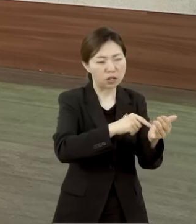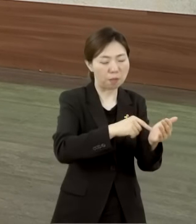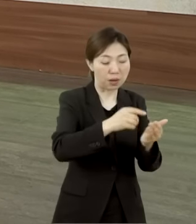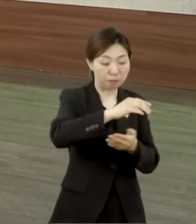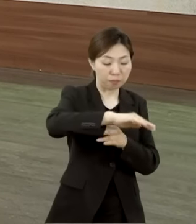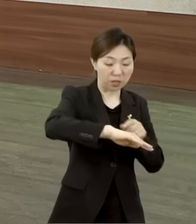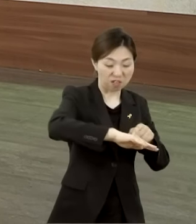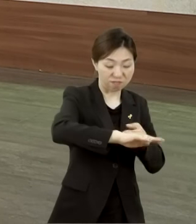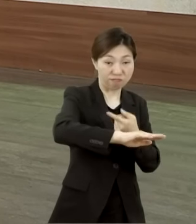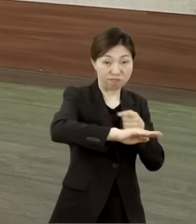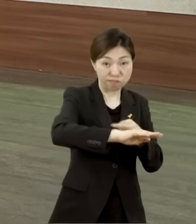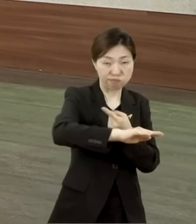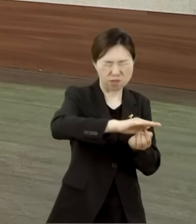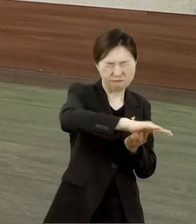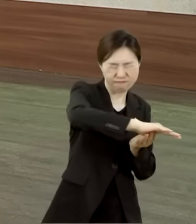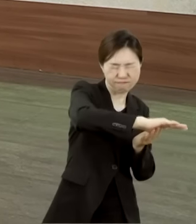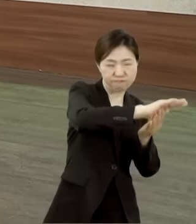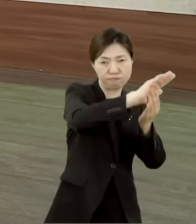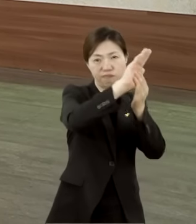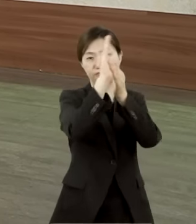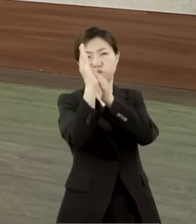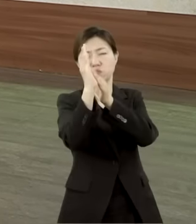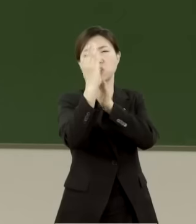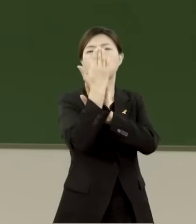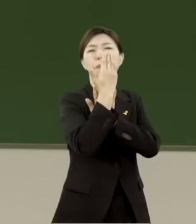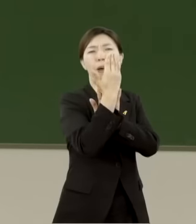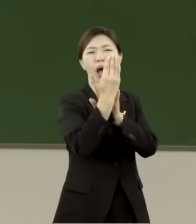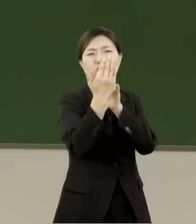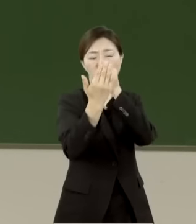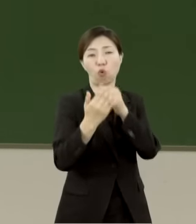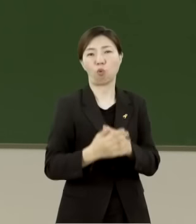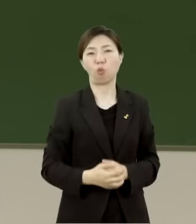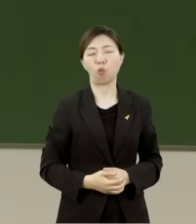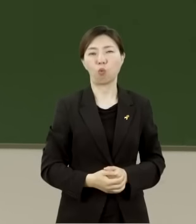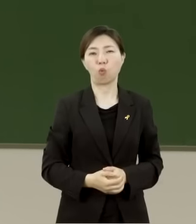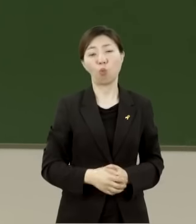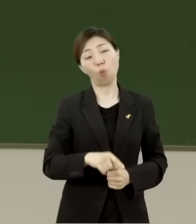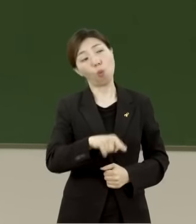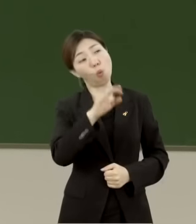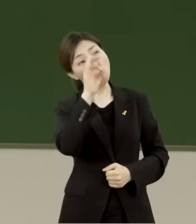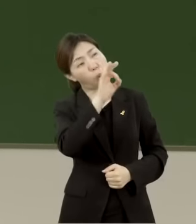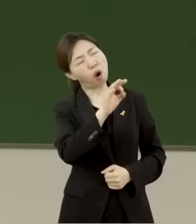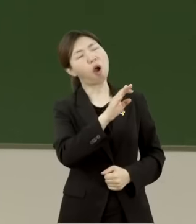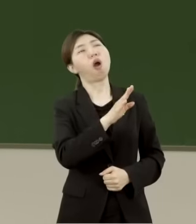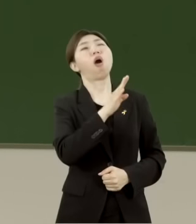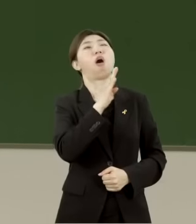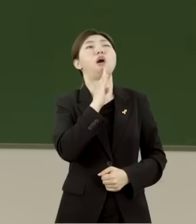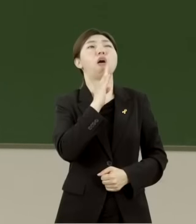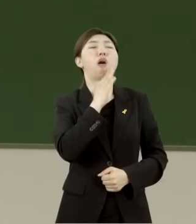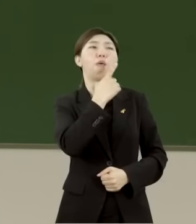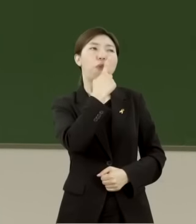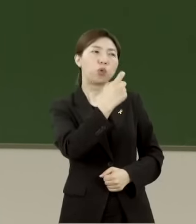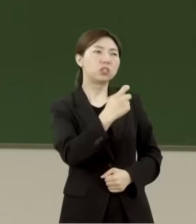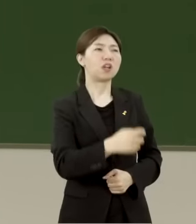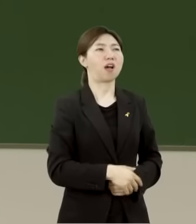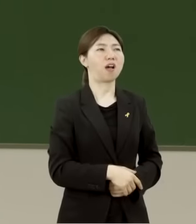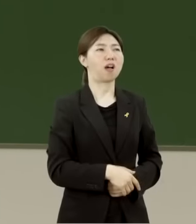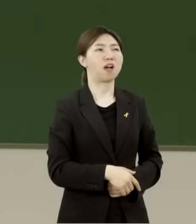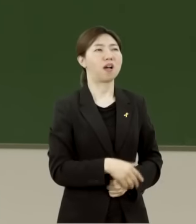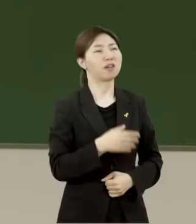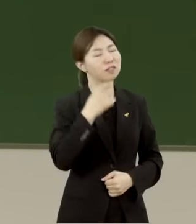어 세워서 만들어 놨더라고요 그래서 참 좋다라고 그 앞에서 나모